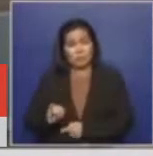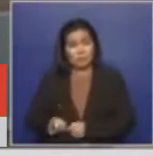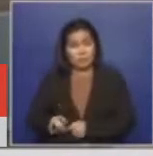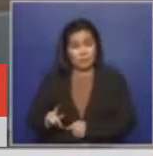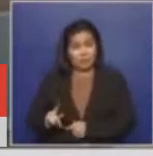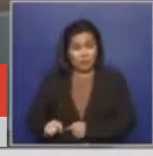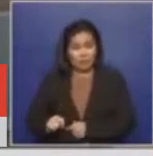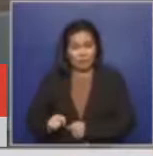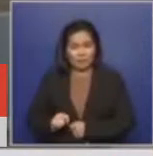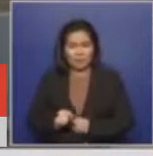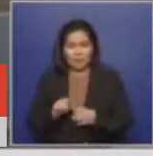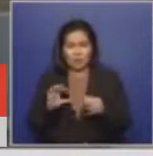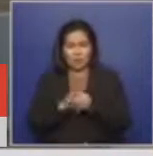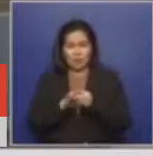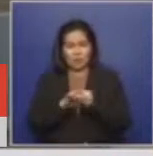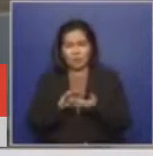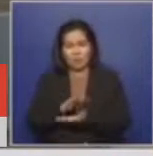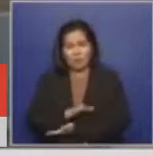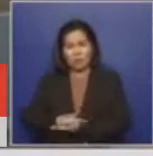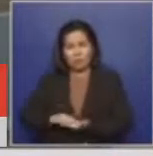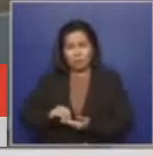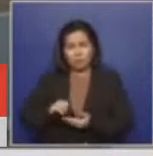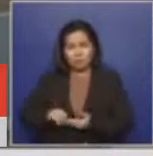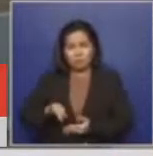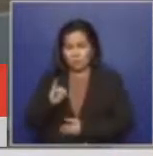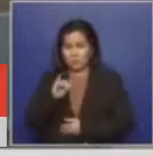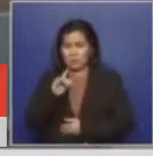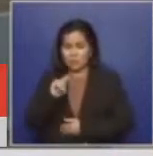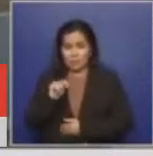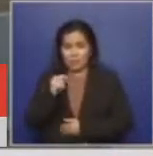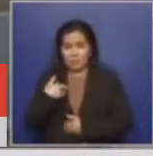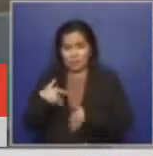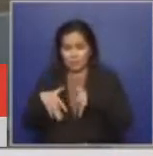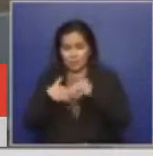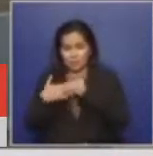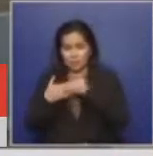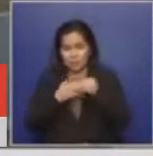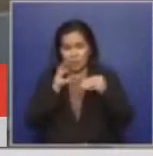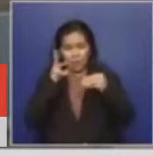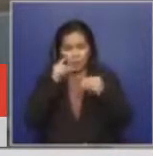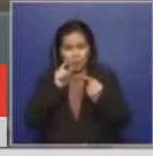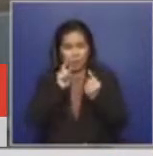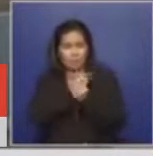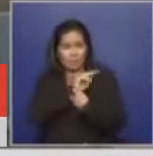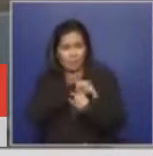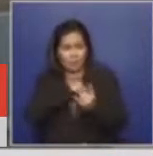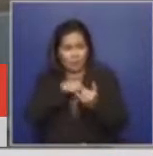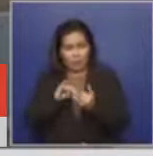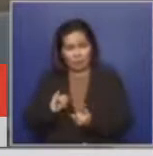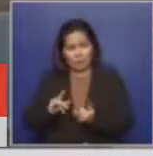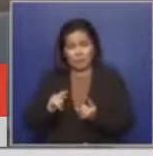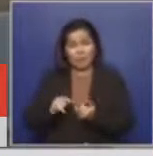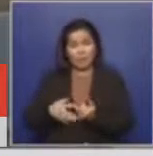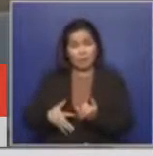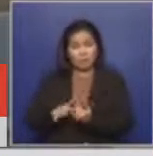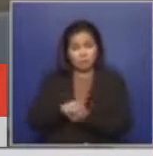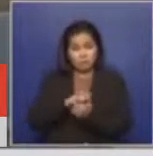ผมเจอพี่น้องประชาชนเขาเอาพ่อแม่ไปล้างไตเขาเบิกไม่